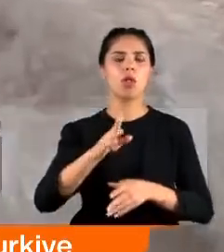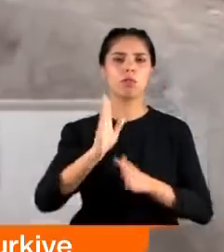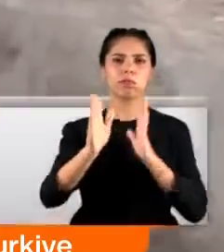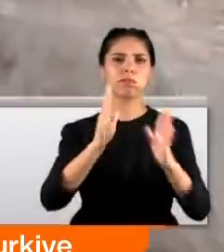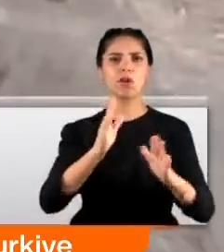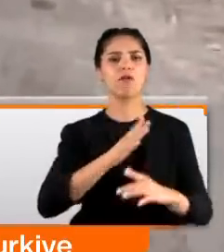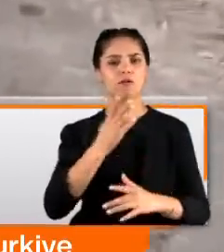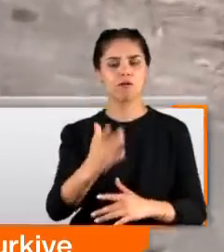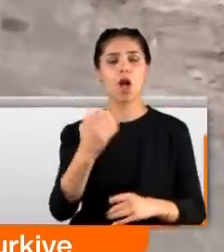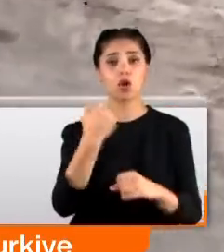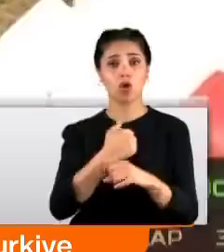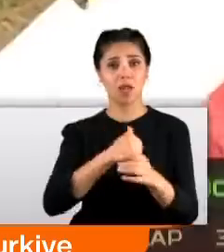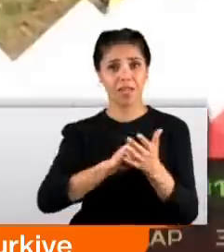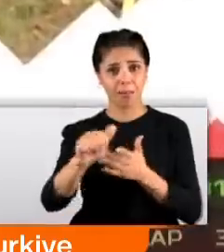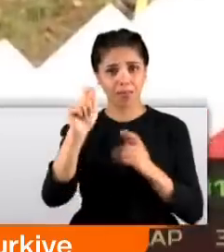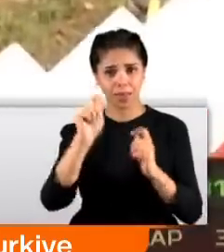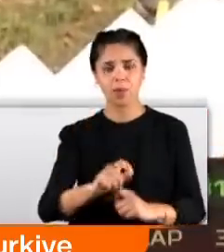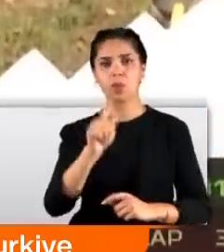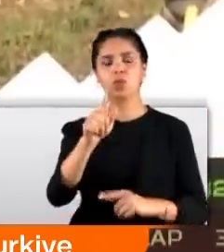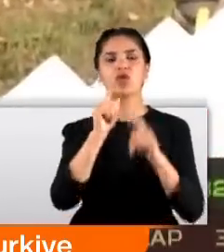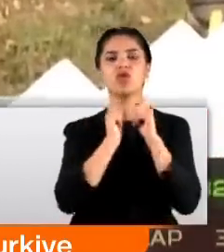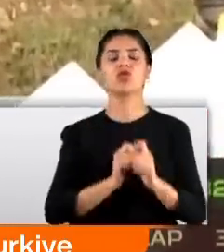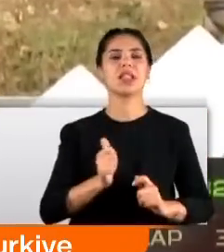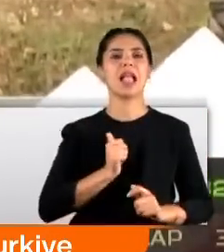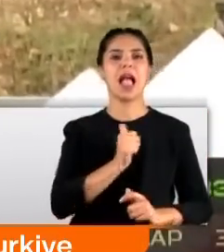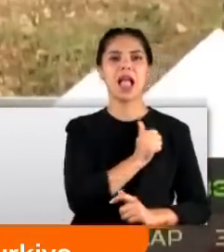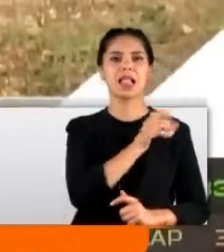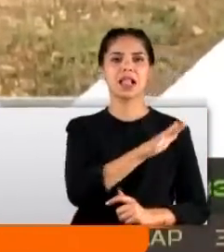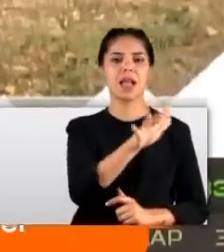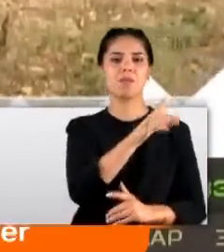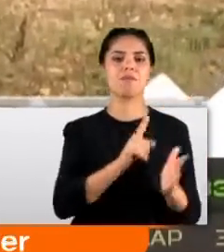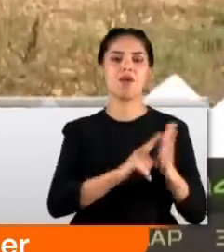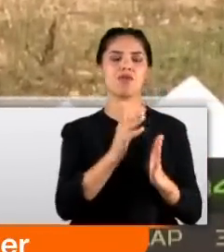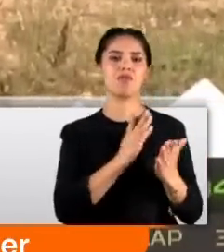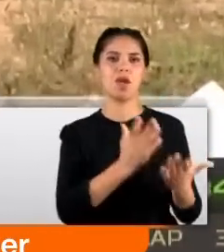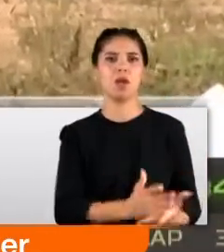tek yerine getirildiği parkurda bu kez Çinli askerler başarılıydı.